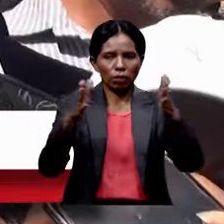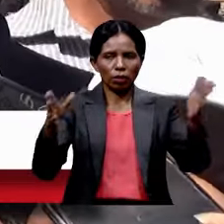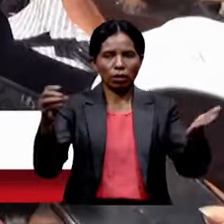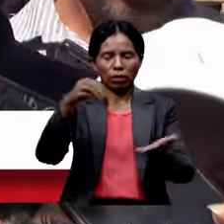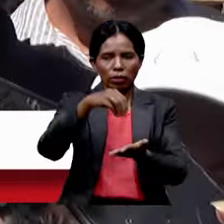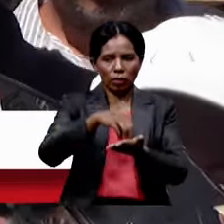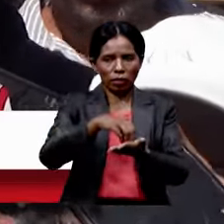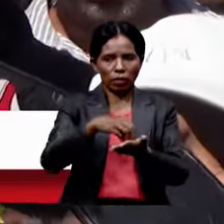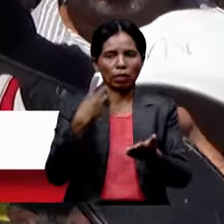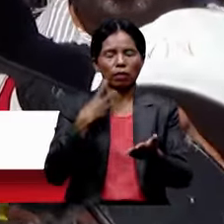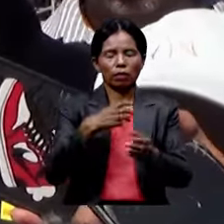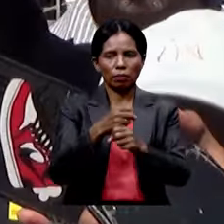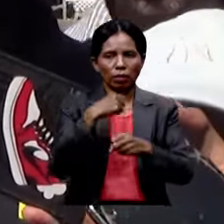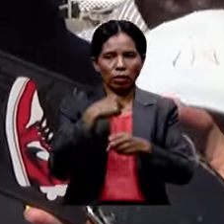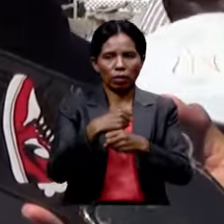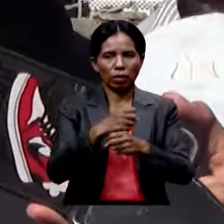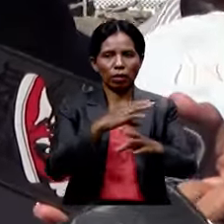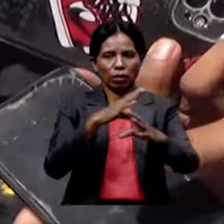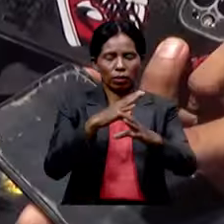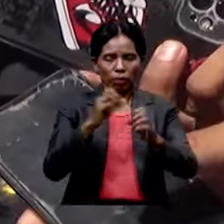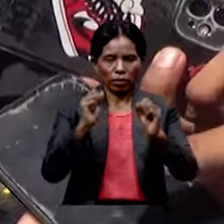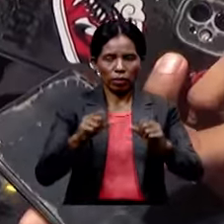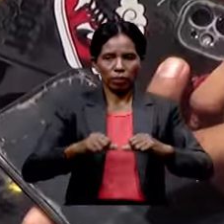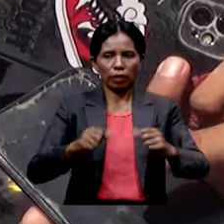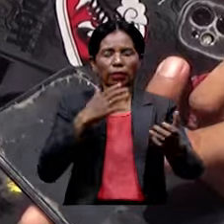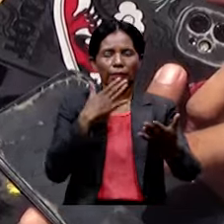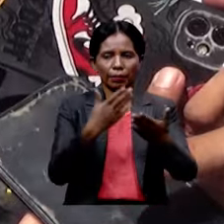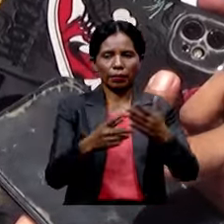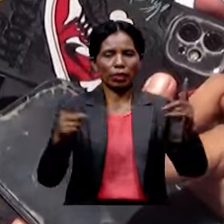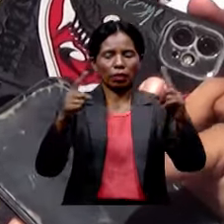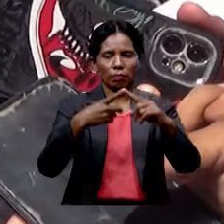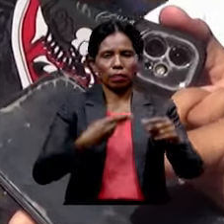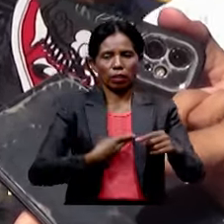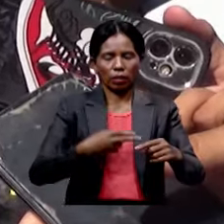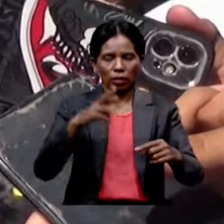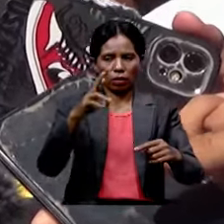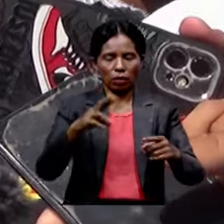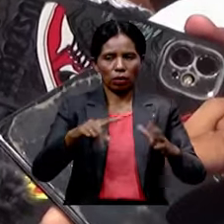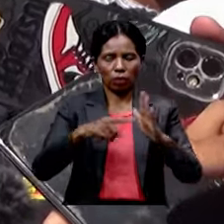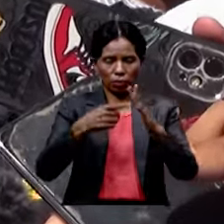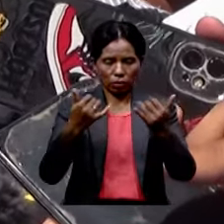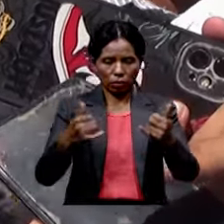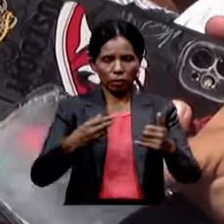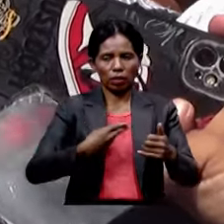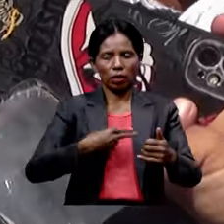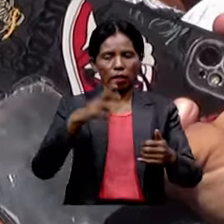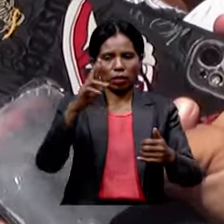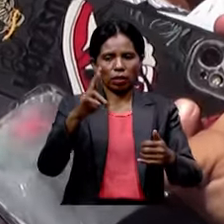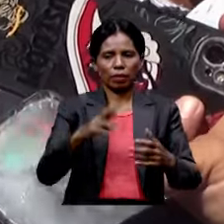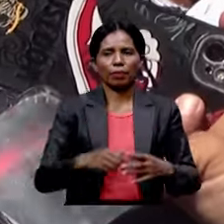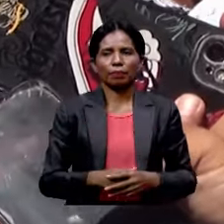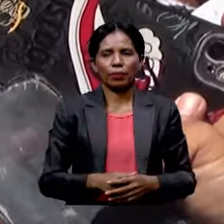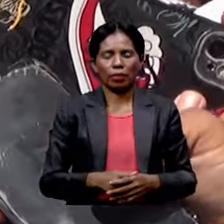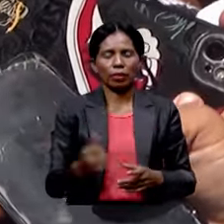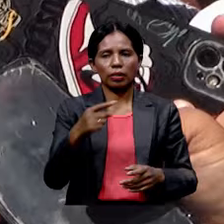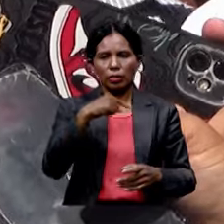depois ita bele kareta bele lagi tan batona ya era beraka komeso sine to era beraka se bebe maka kupa